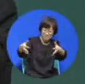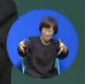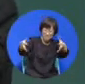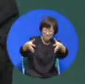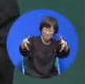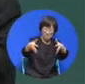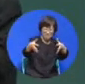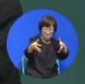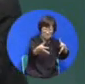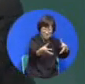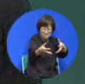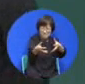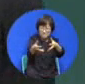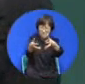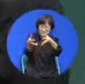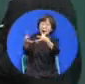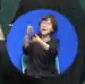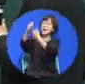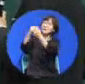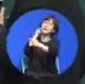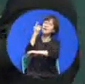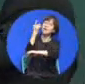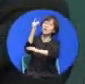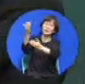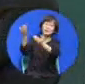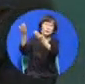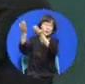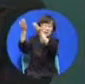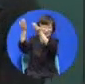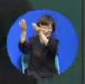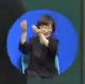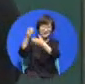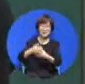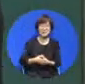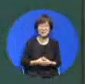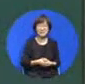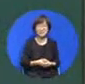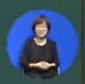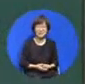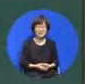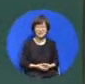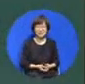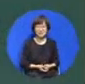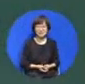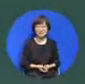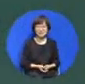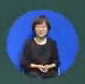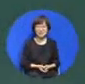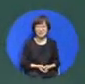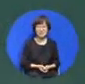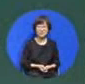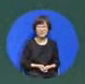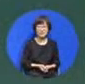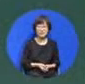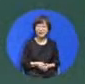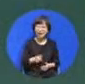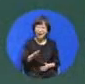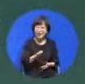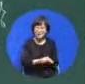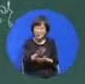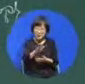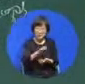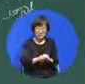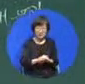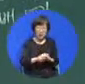것이다. And all will give glory back to God. 약간만 바꾸면 돼요. So you just need to change a little bit. 열심히 공부하지